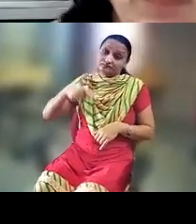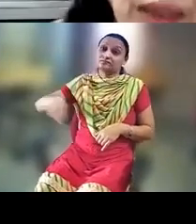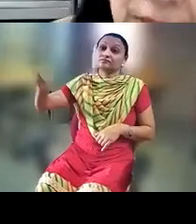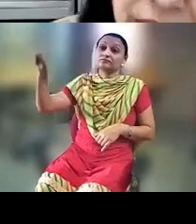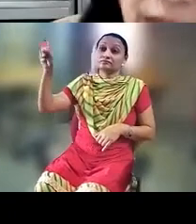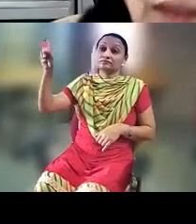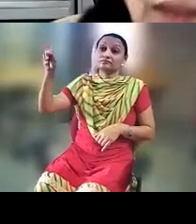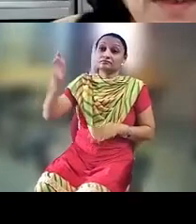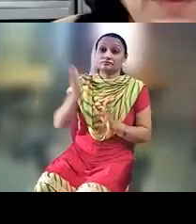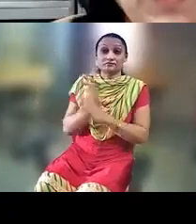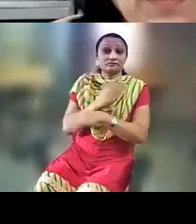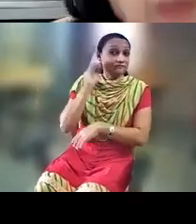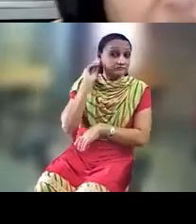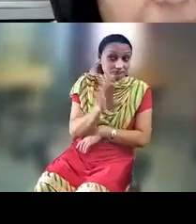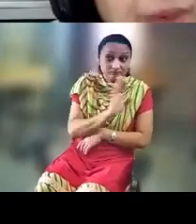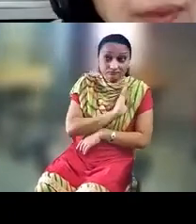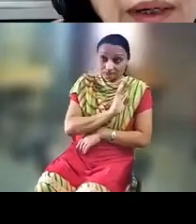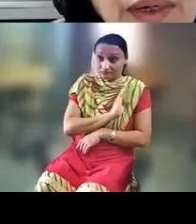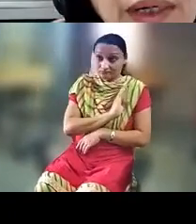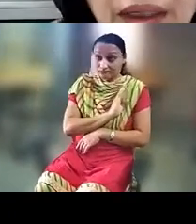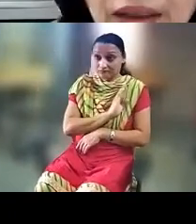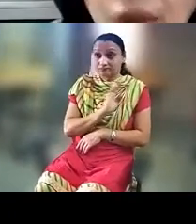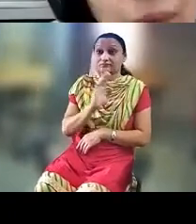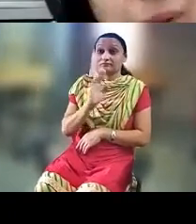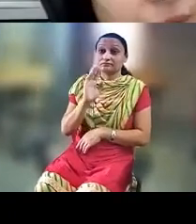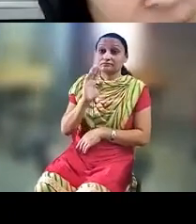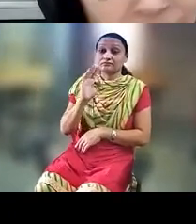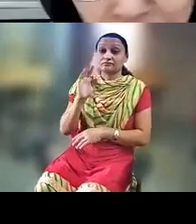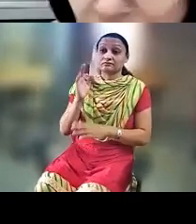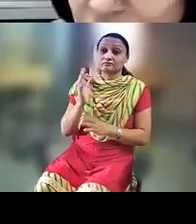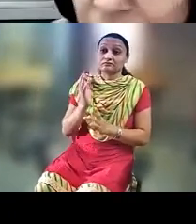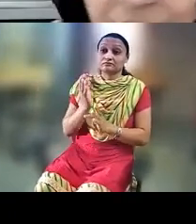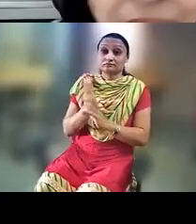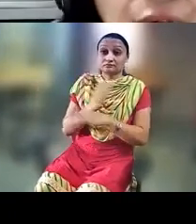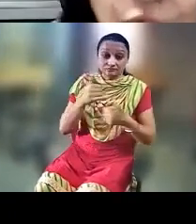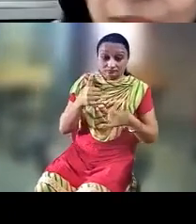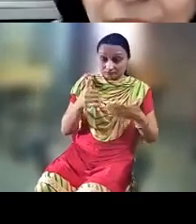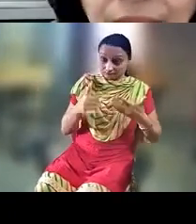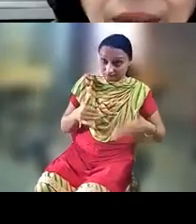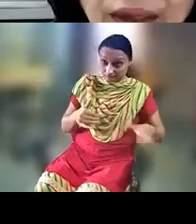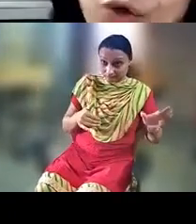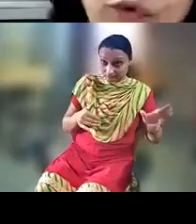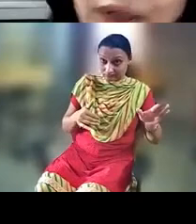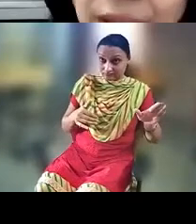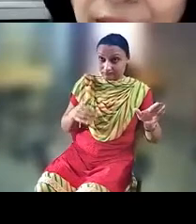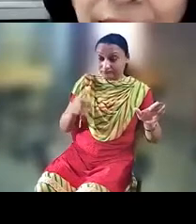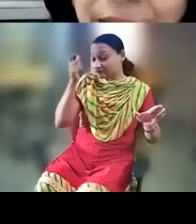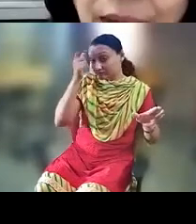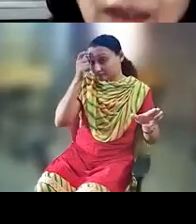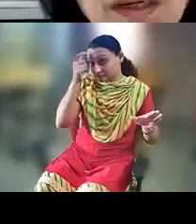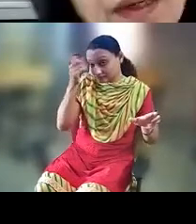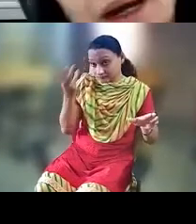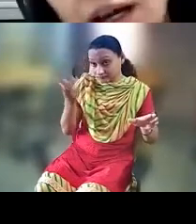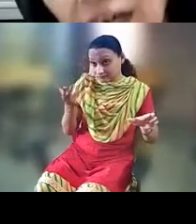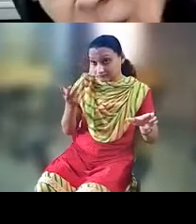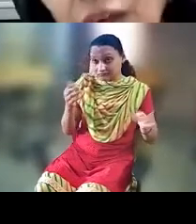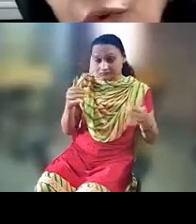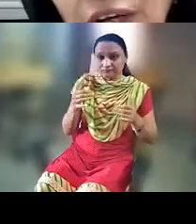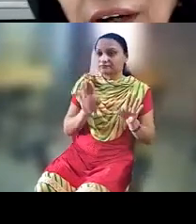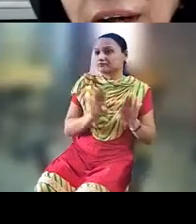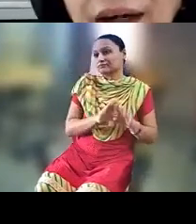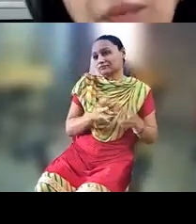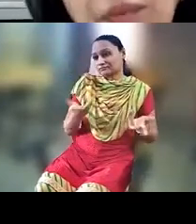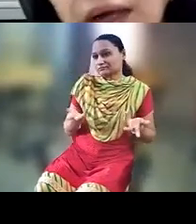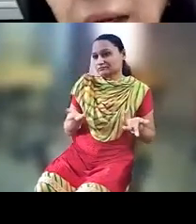ये पहले बता देते हैं कि बाहर अभी मिट्टी में खेलने जाओगे तो फिर क्या क्या चीजों में दिक्कत आएगी, तो वो नहीं खेलेगा, या अगली बार